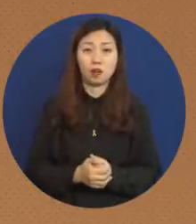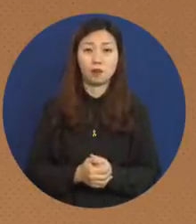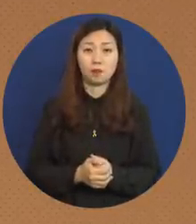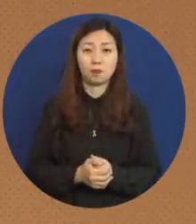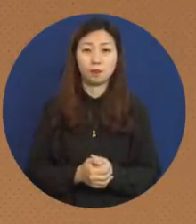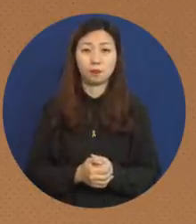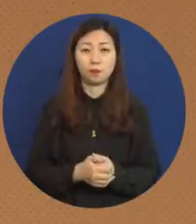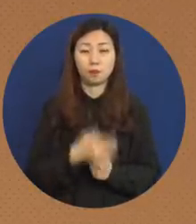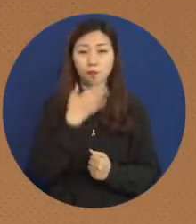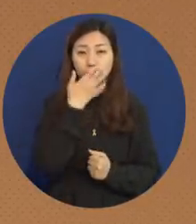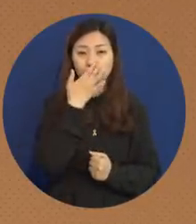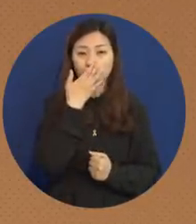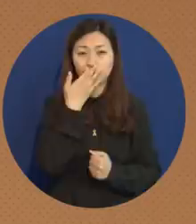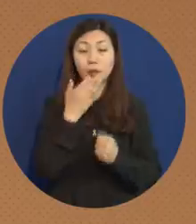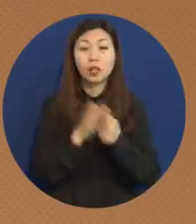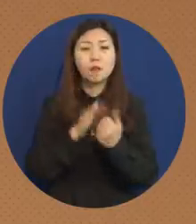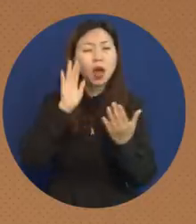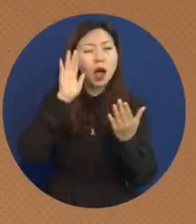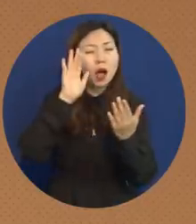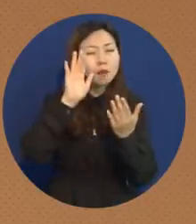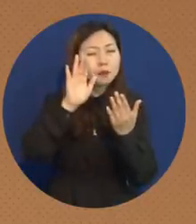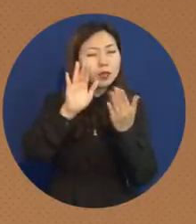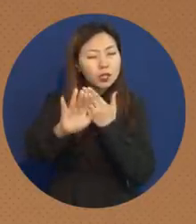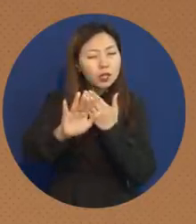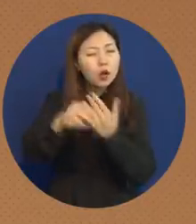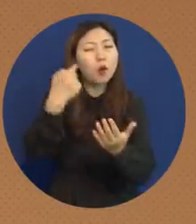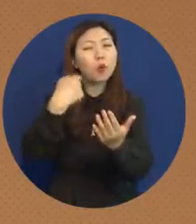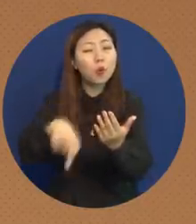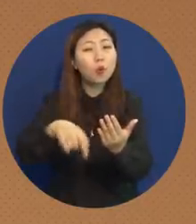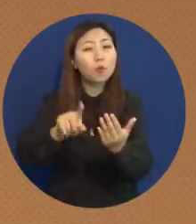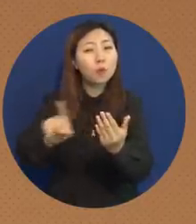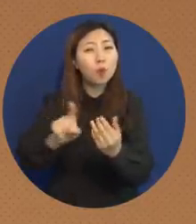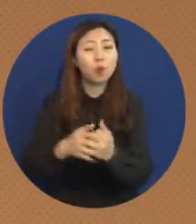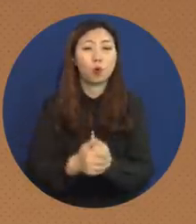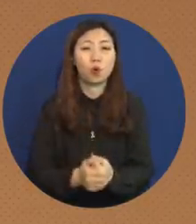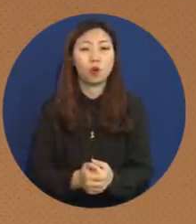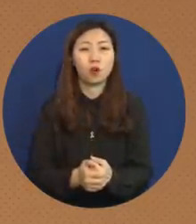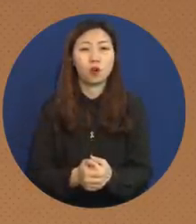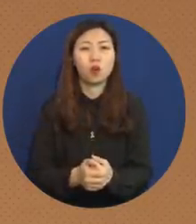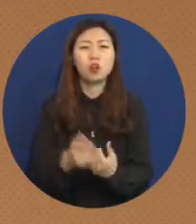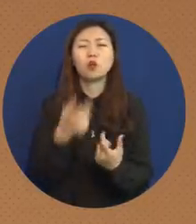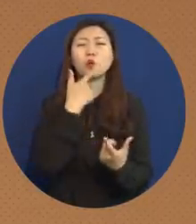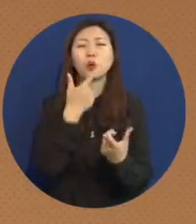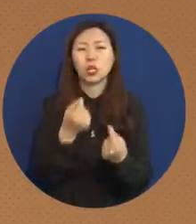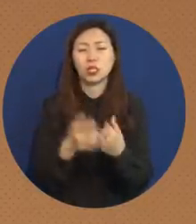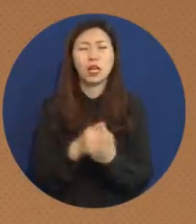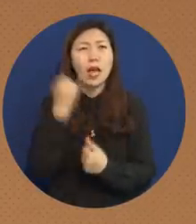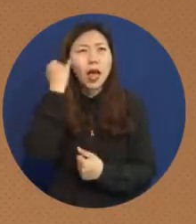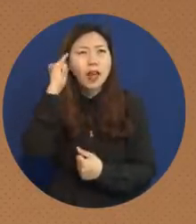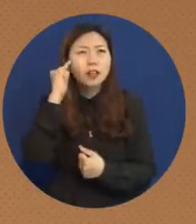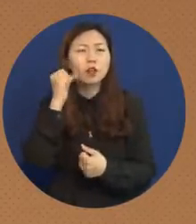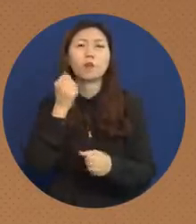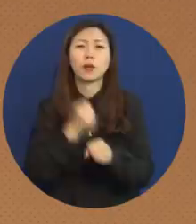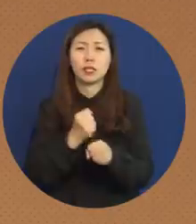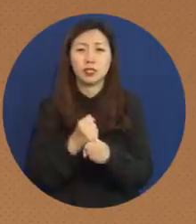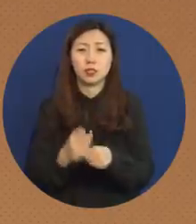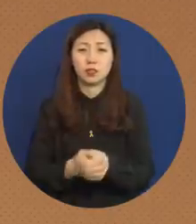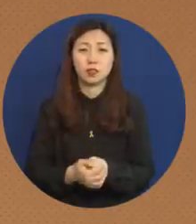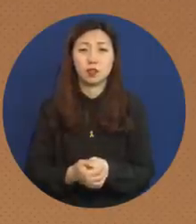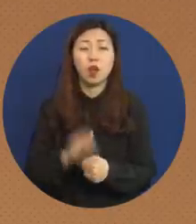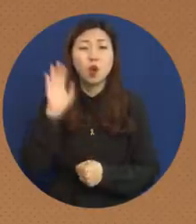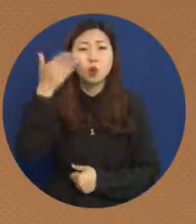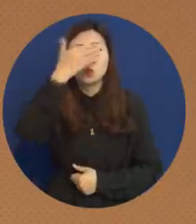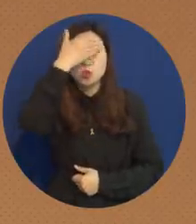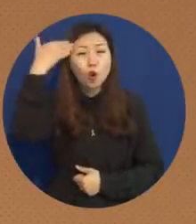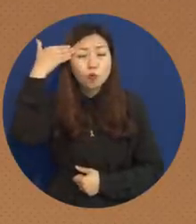그래서 이제 앞으로 미래는 이런 교육이에요. 그래서 요즘 젊은이들은 이런